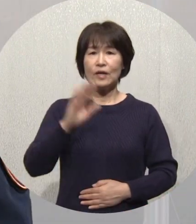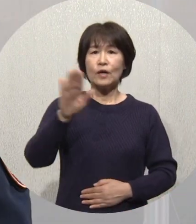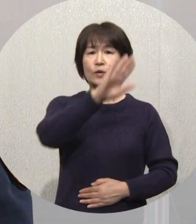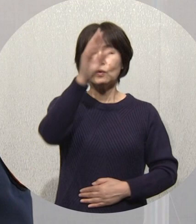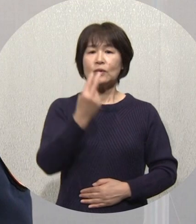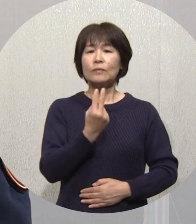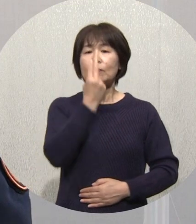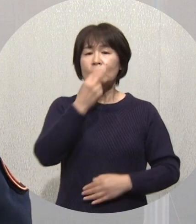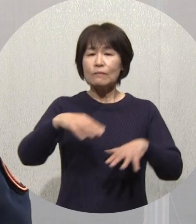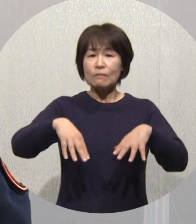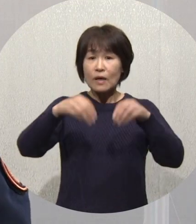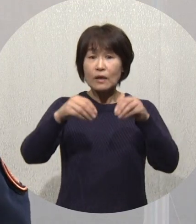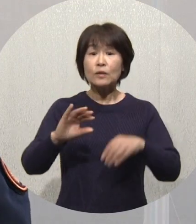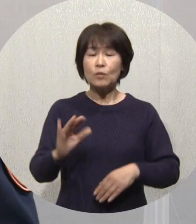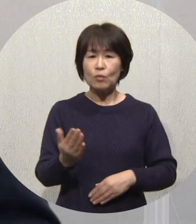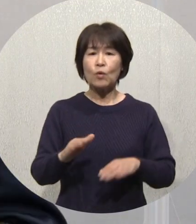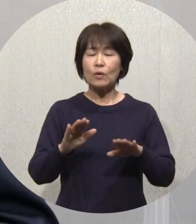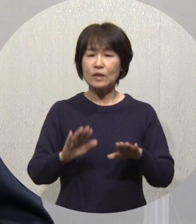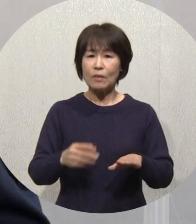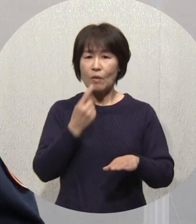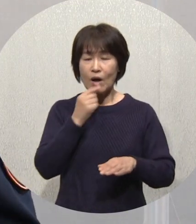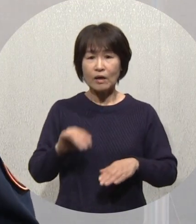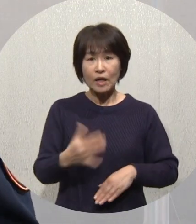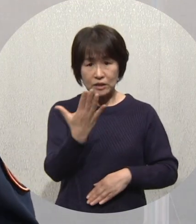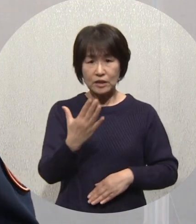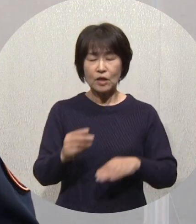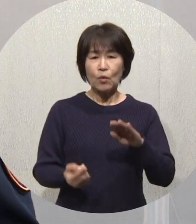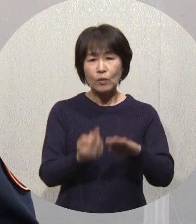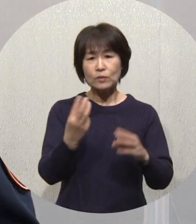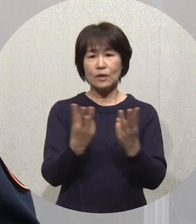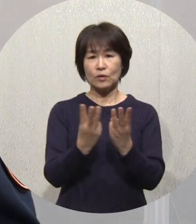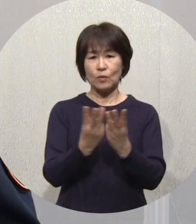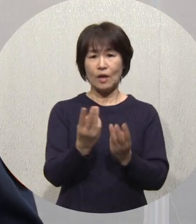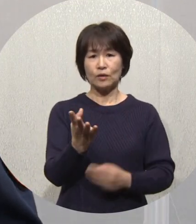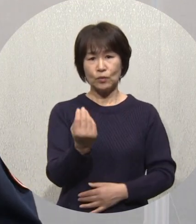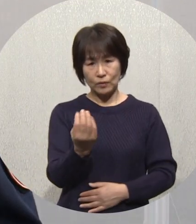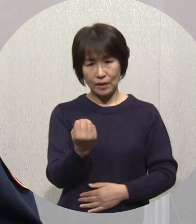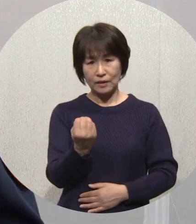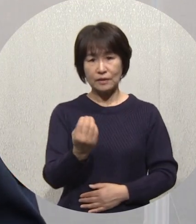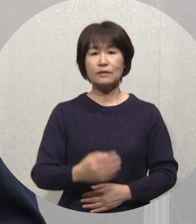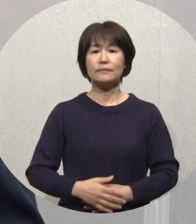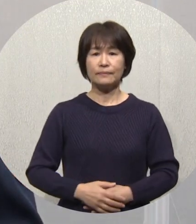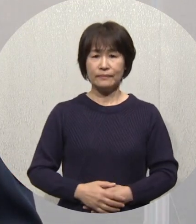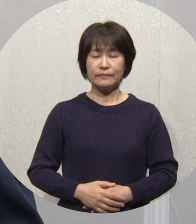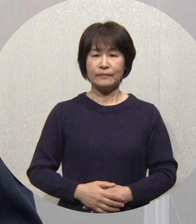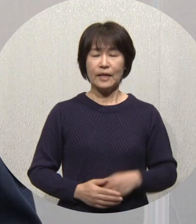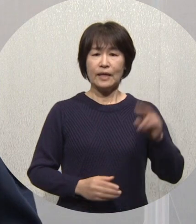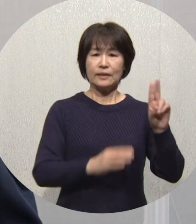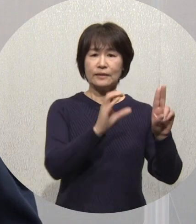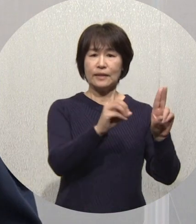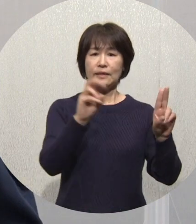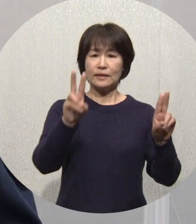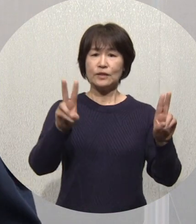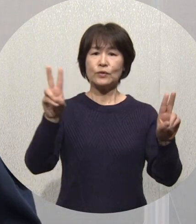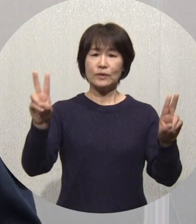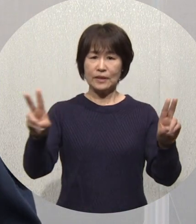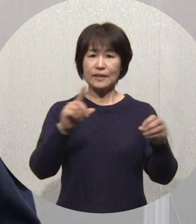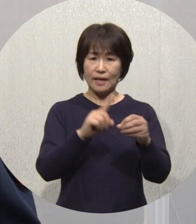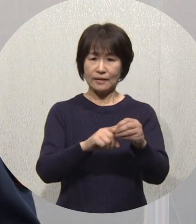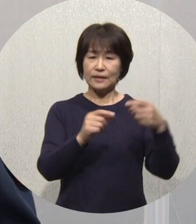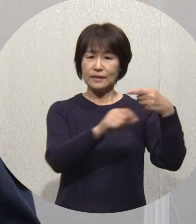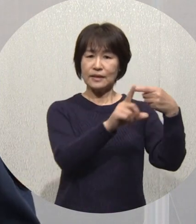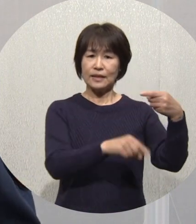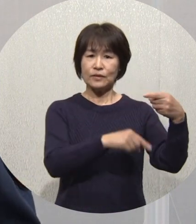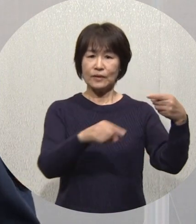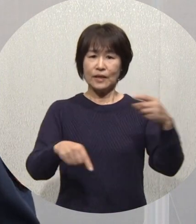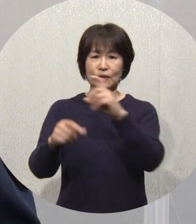気が乾燥していますけれども、この時期火事はどれくらい起こっているんでしょうか。 はい、2022年1月から